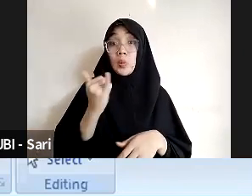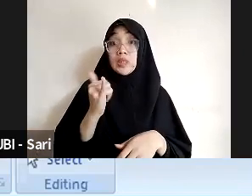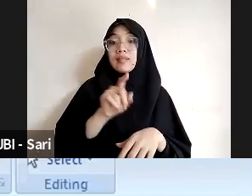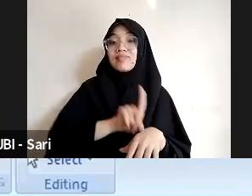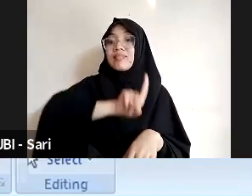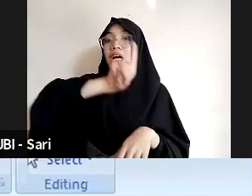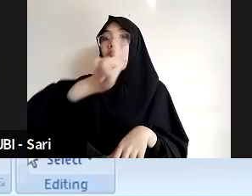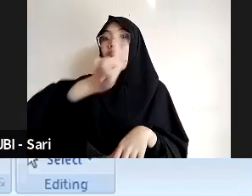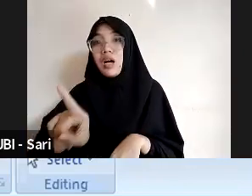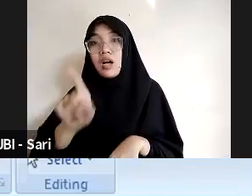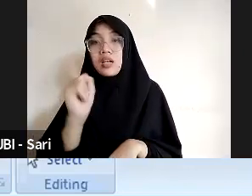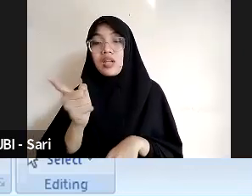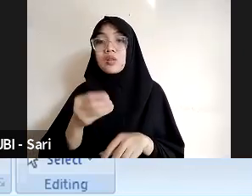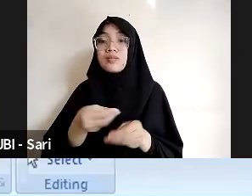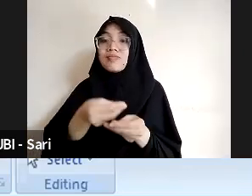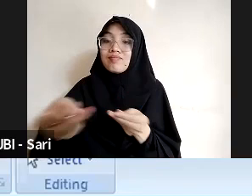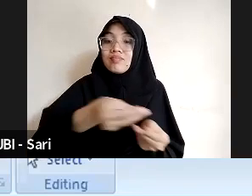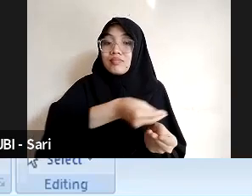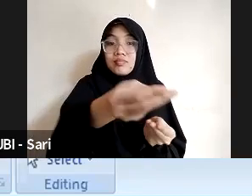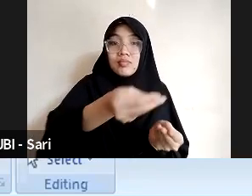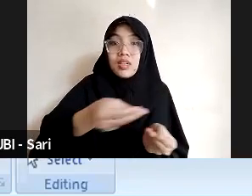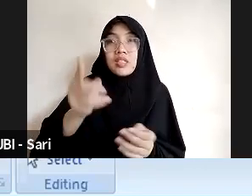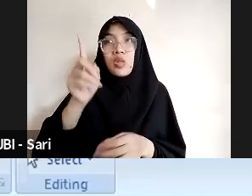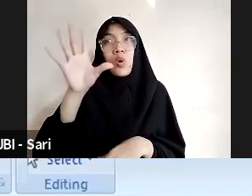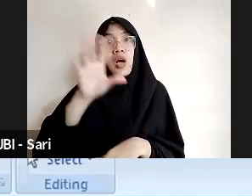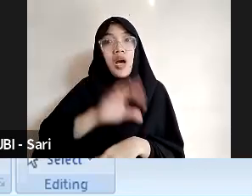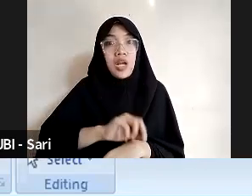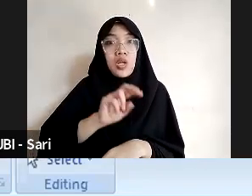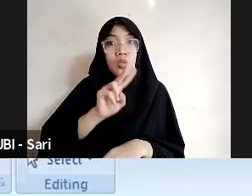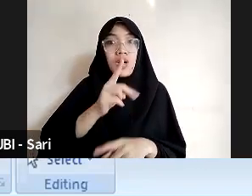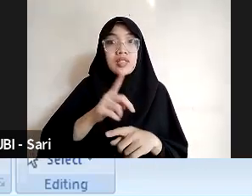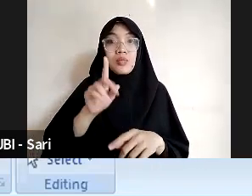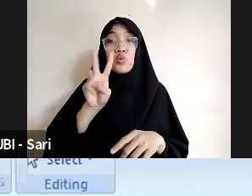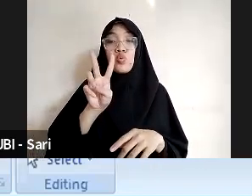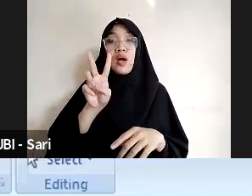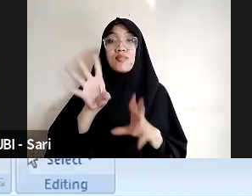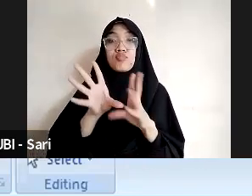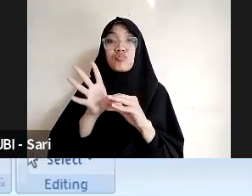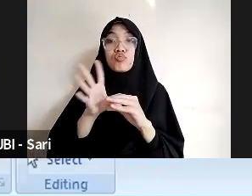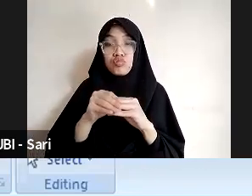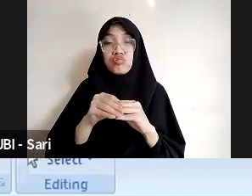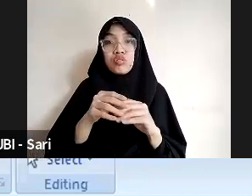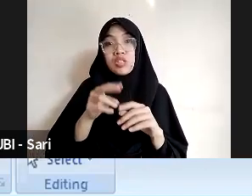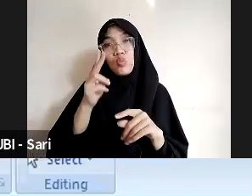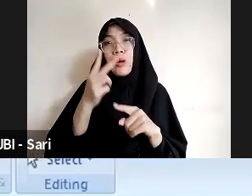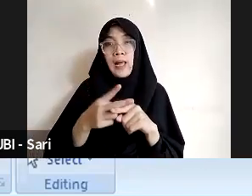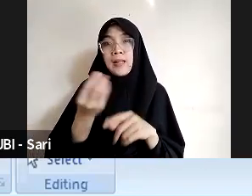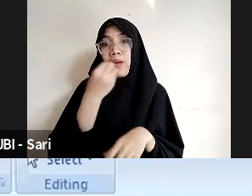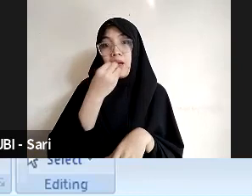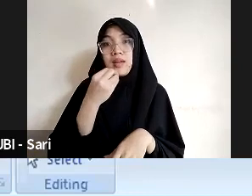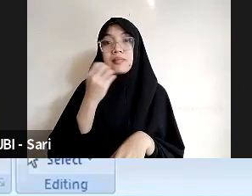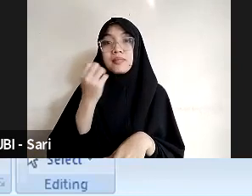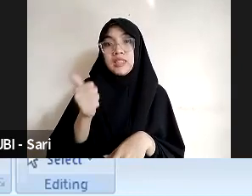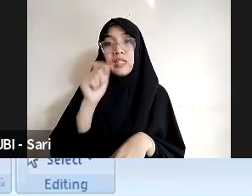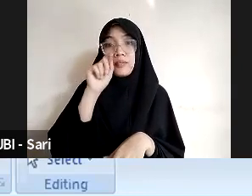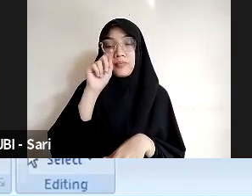Sehingga setidaknya sehari dua kali, karena dua bungkus itu makan dua kali tidak sangat mungkin. Nah, dan